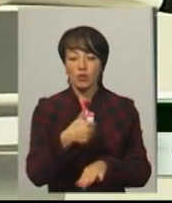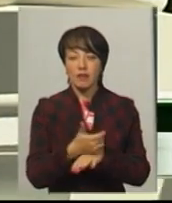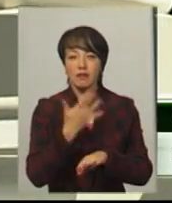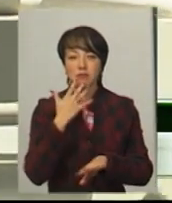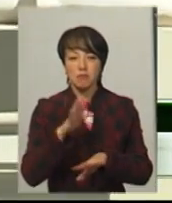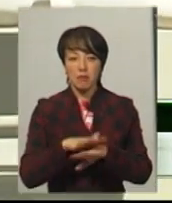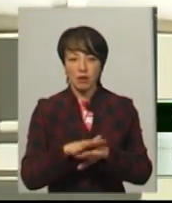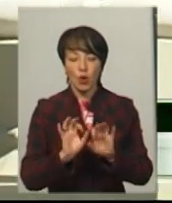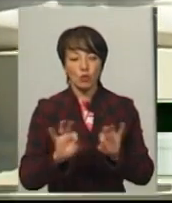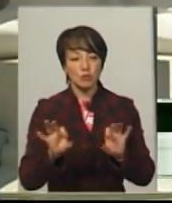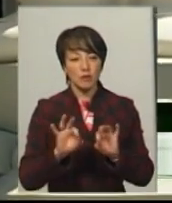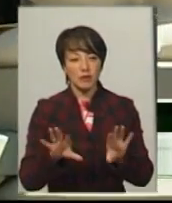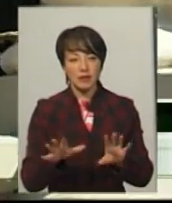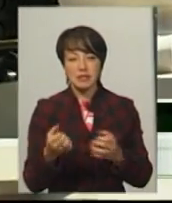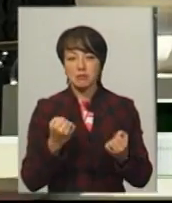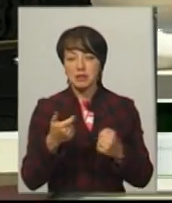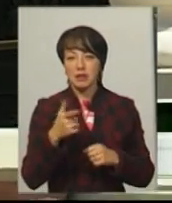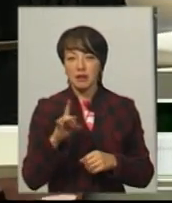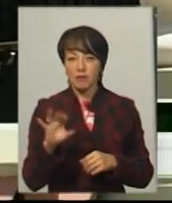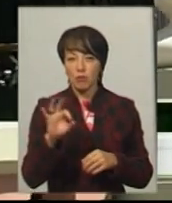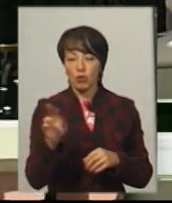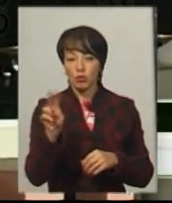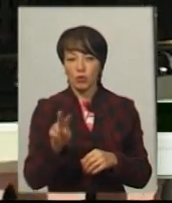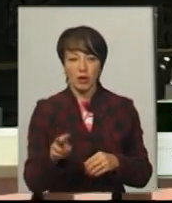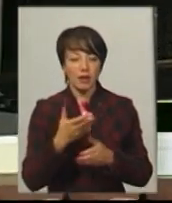банку Яків Смолій розповідав, зміцнення гривні щодо долару